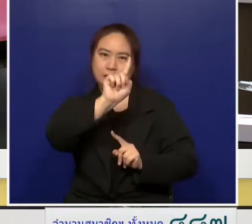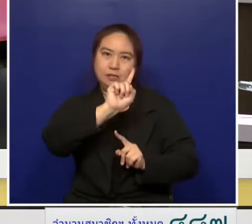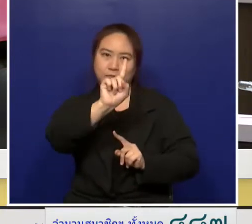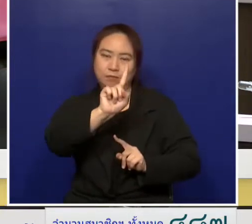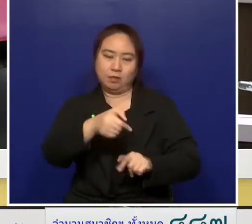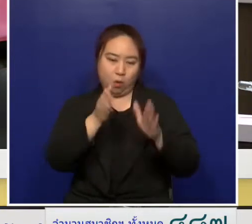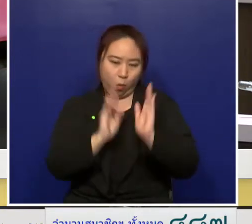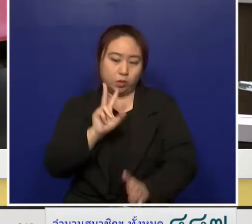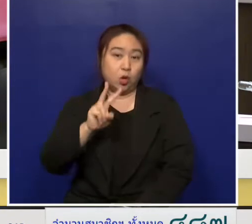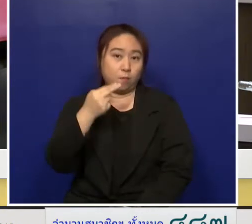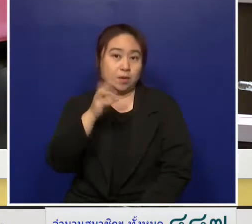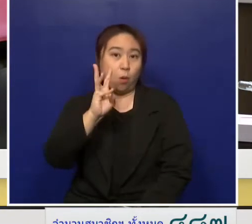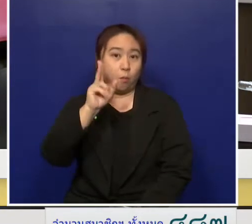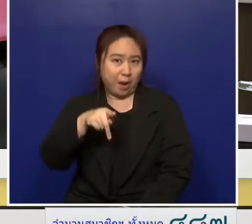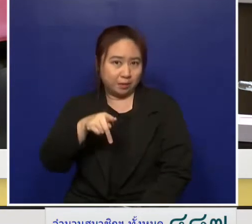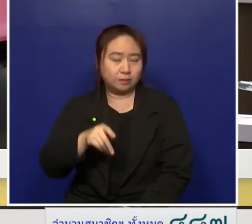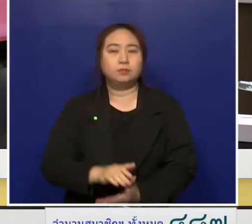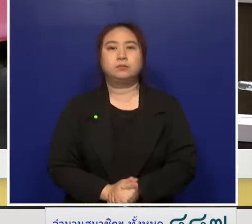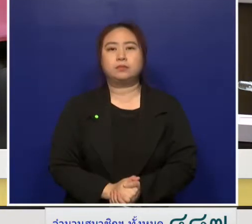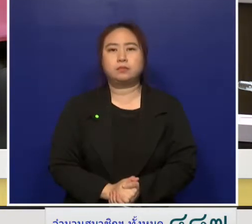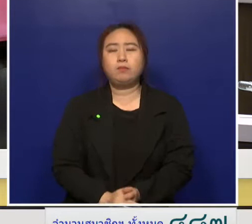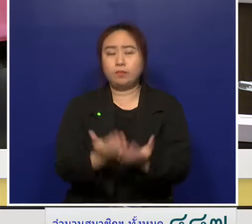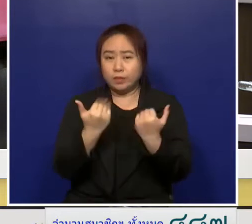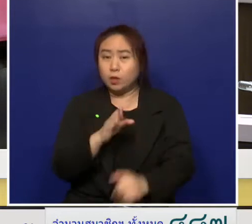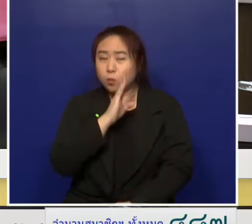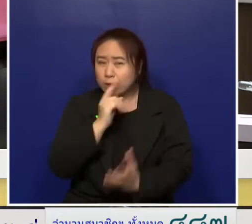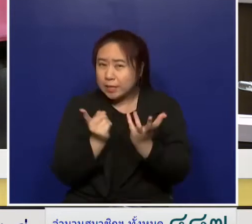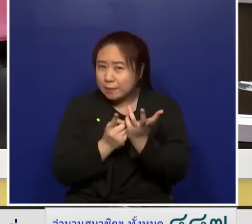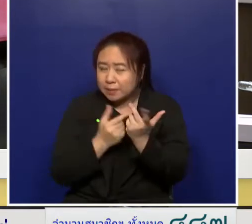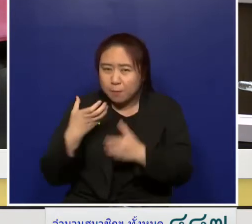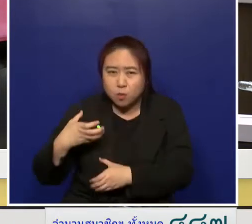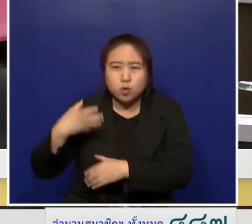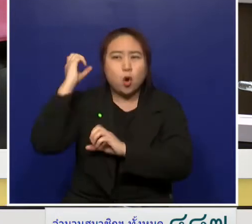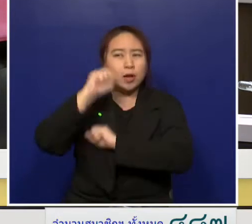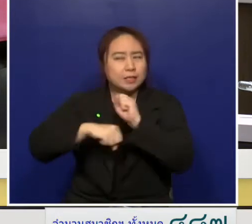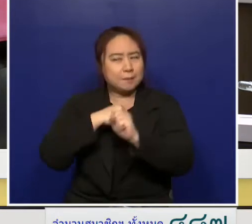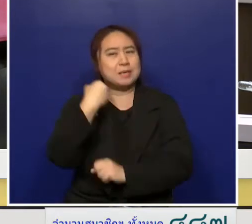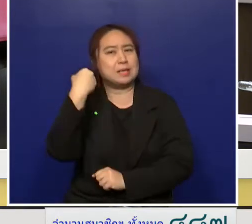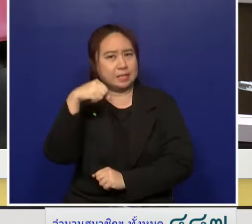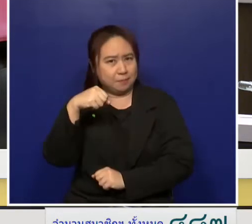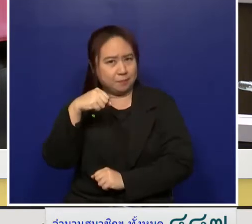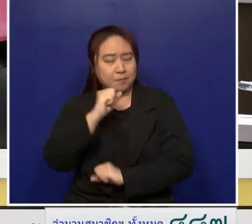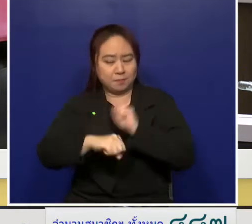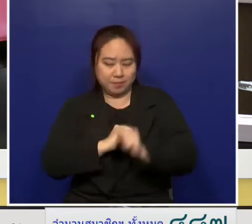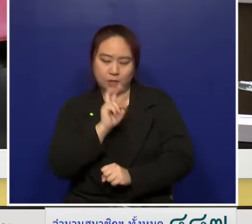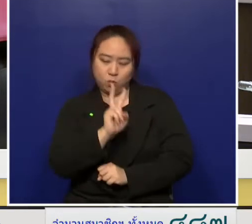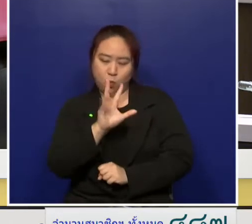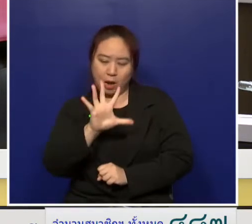26,000 คนทีนี้ถ้านับย้อนหังไปสักสิบปี 2554